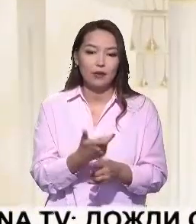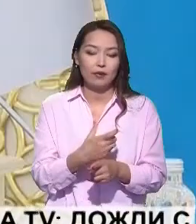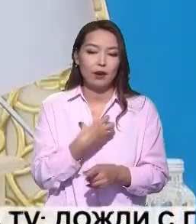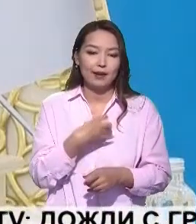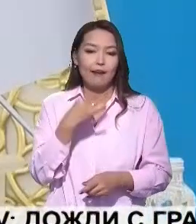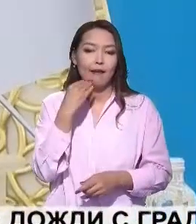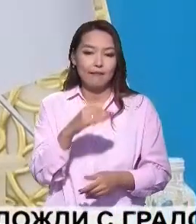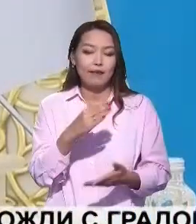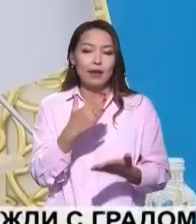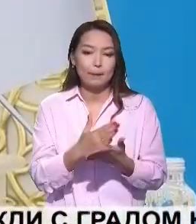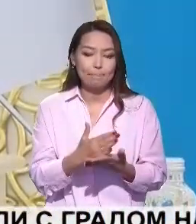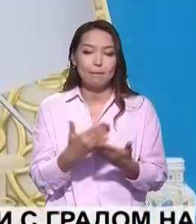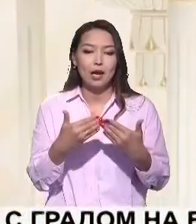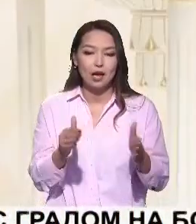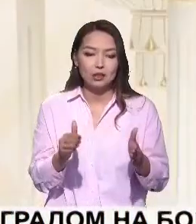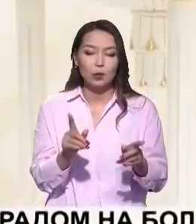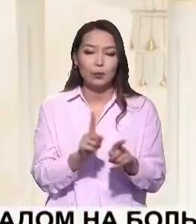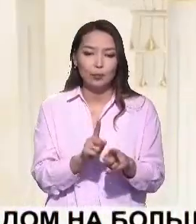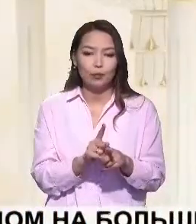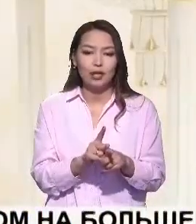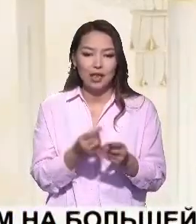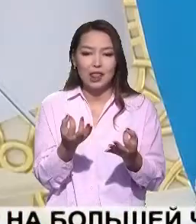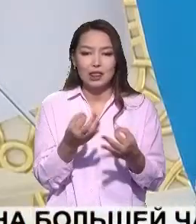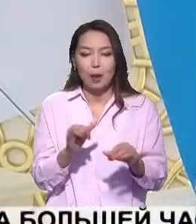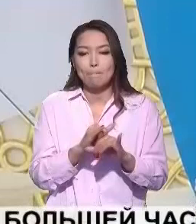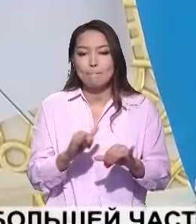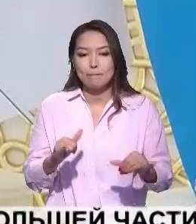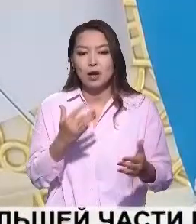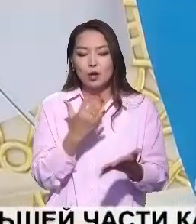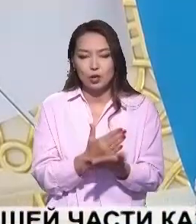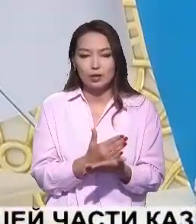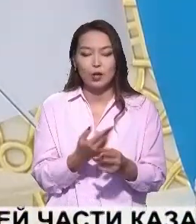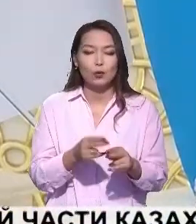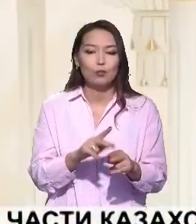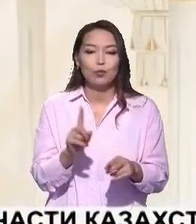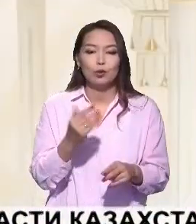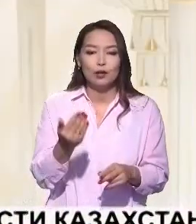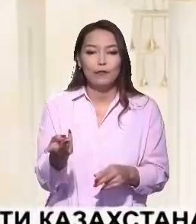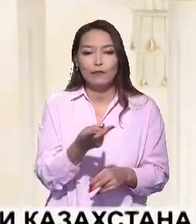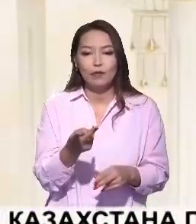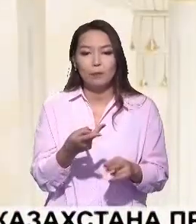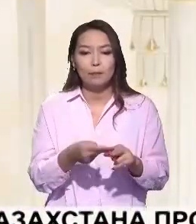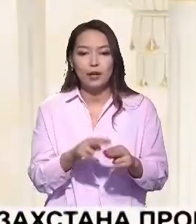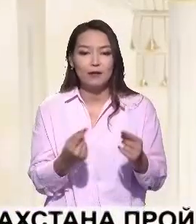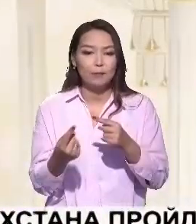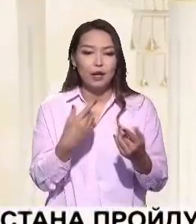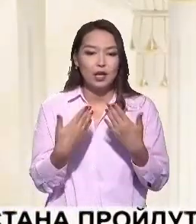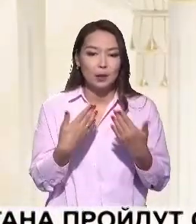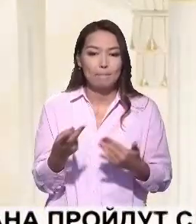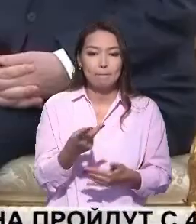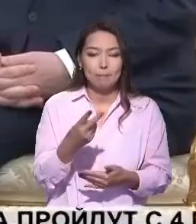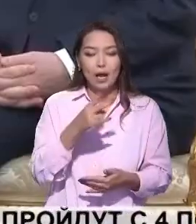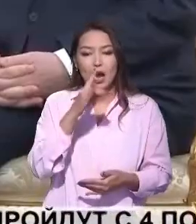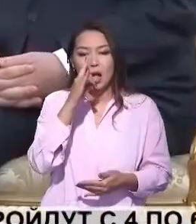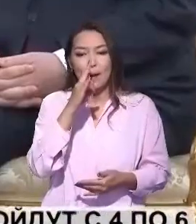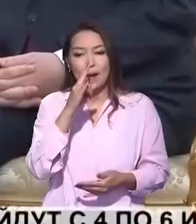эффективной, авторитетной, демократической по своей сути. Что касается двусторонних взаимоотношений между Казахстаном и